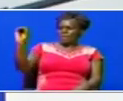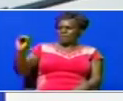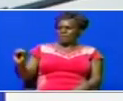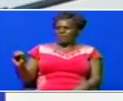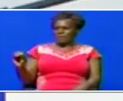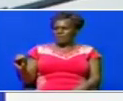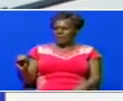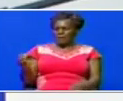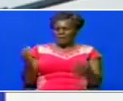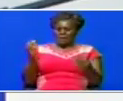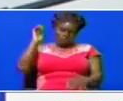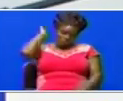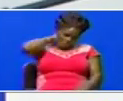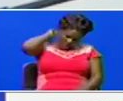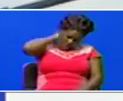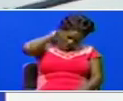Murang'a,